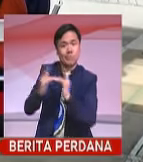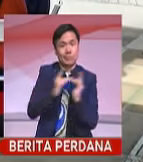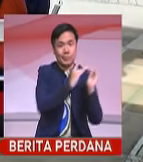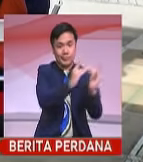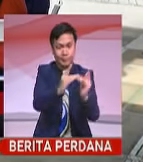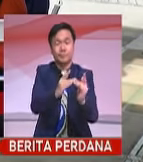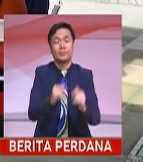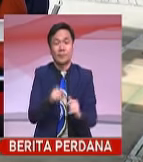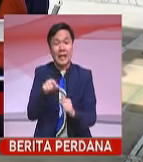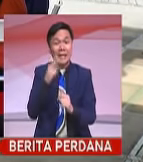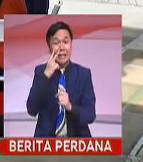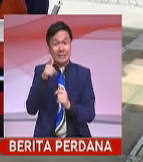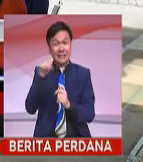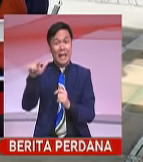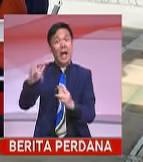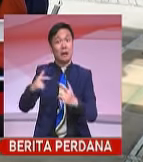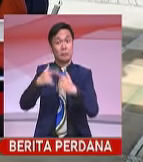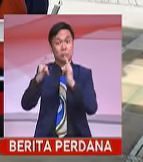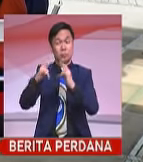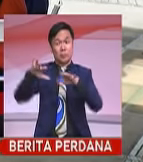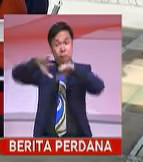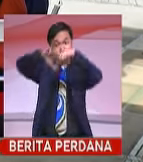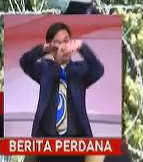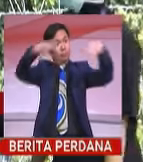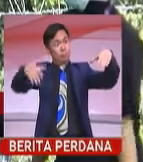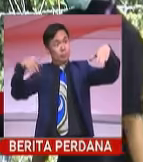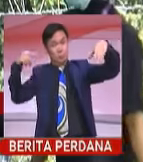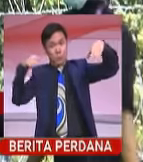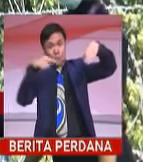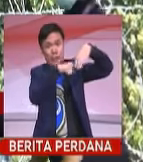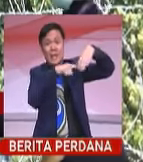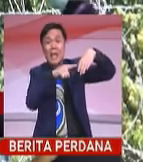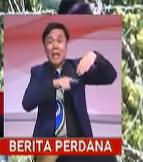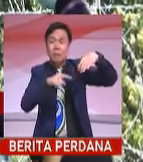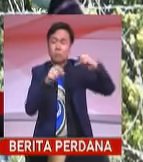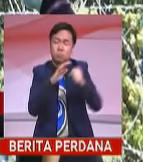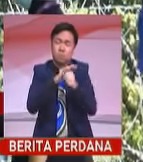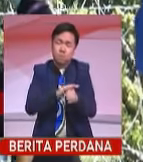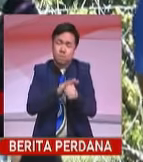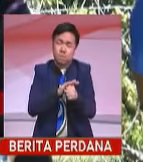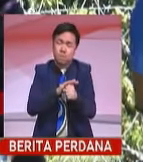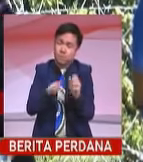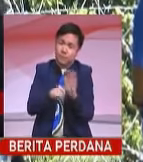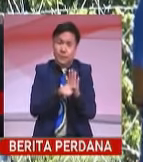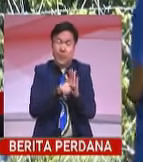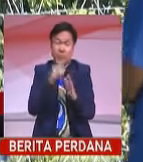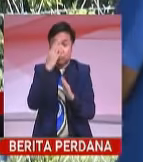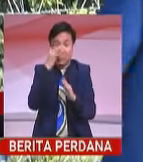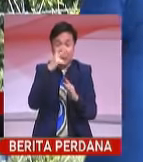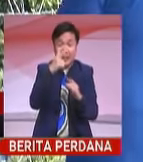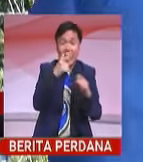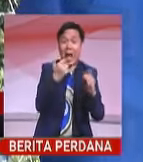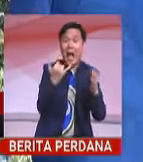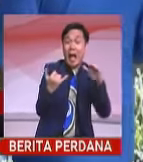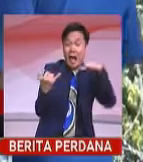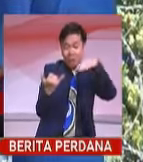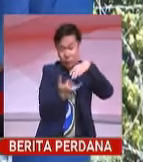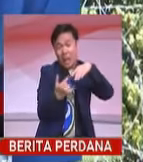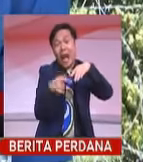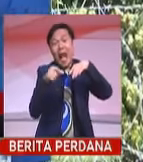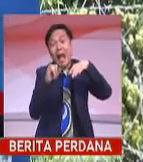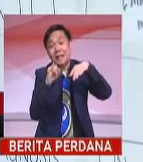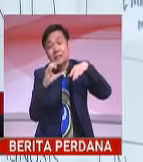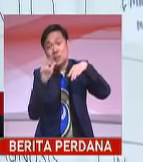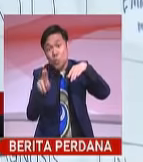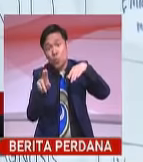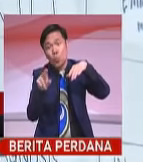masa sama, disediakan juga kemah gelembung udara tekanan negatif bertindak sebagai transit unit rawatan rapi ICU